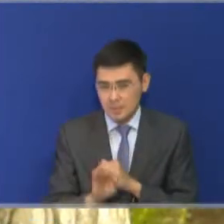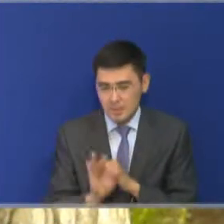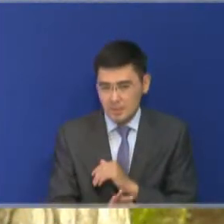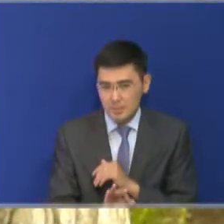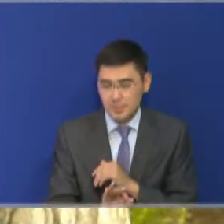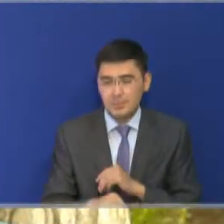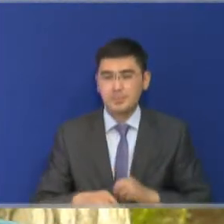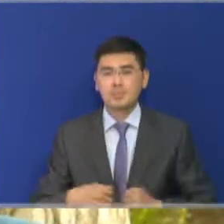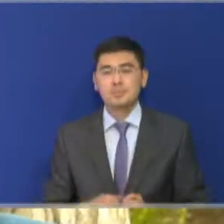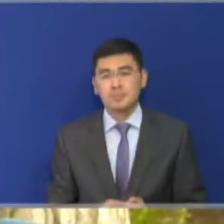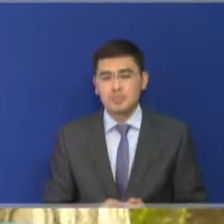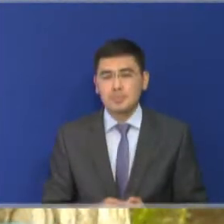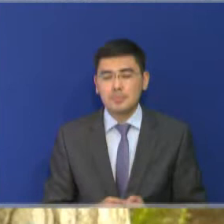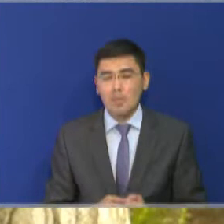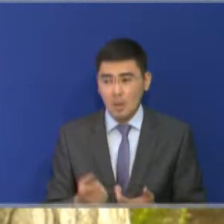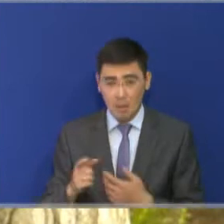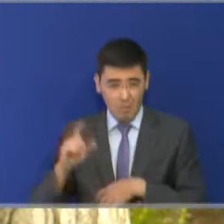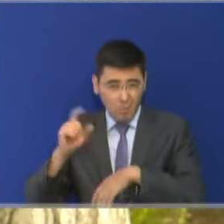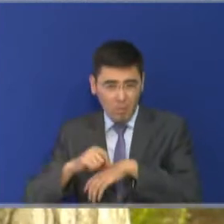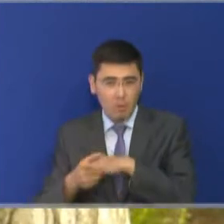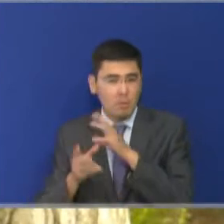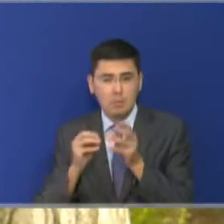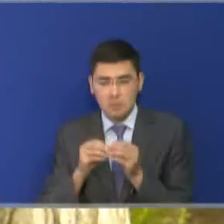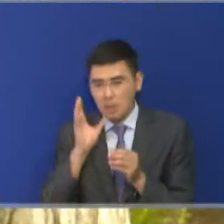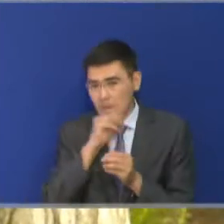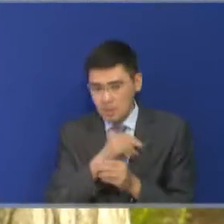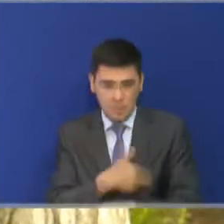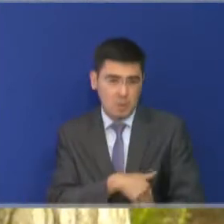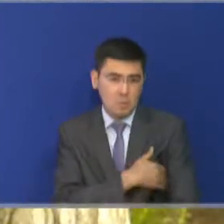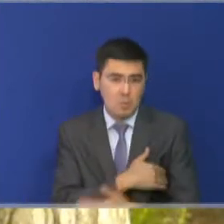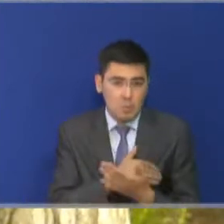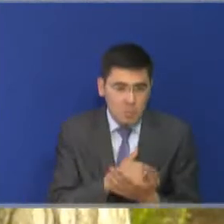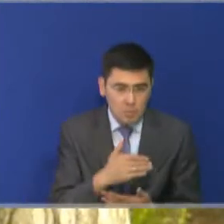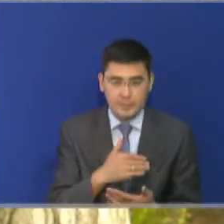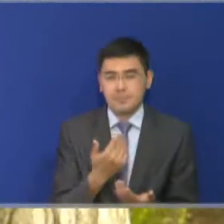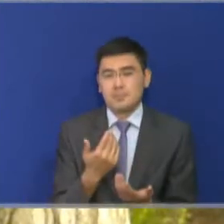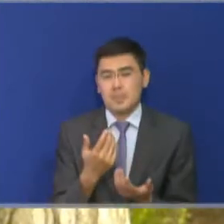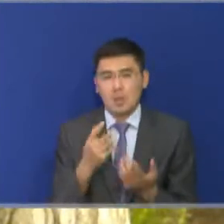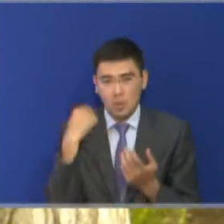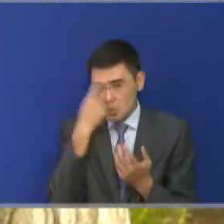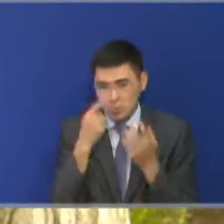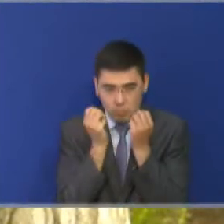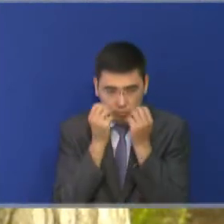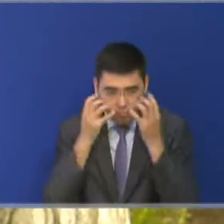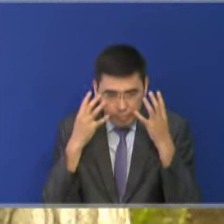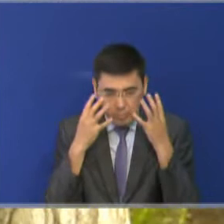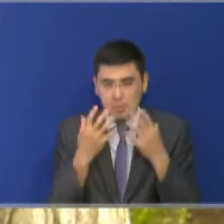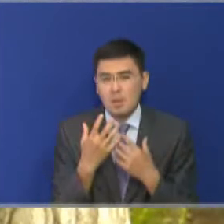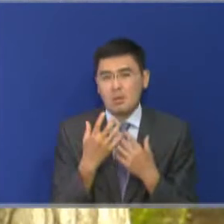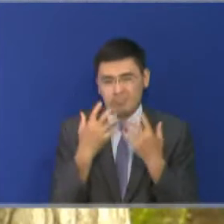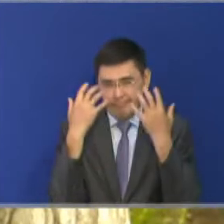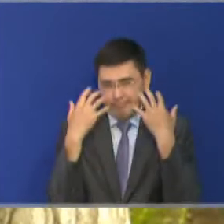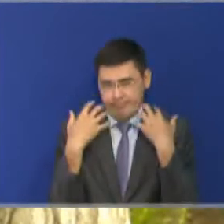Рикетсиоздың негізгі белгілері бұл дене қызуының көтерілуі, беттің ісінуі мен денеде көптеген бөртпелердің пайда болуы. Бұл кене энцефалитінен